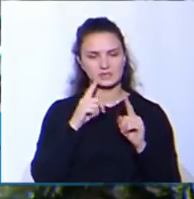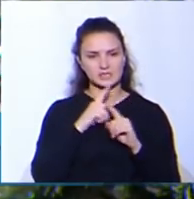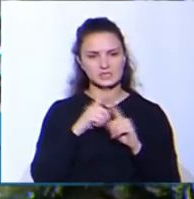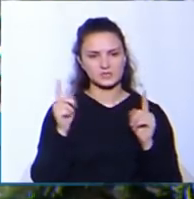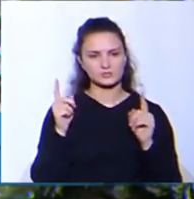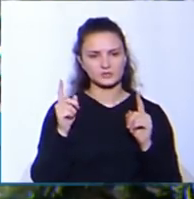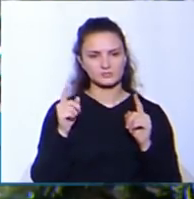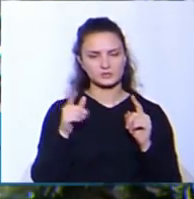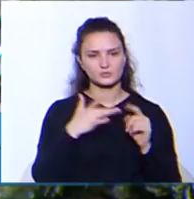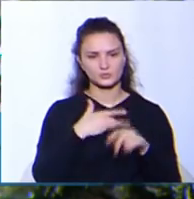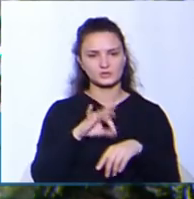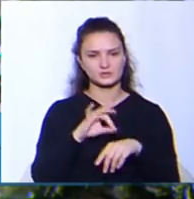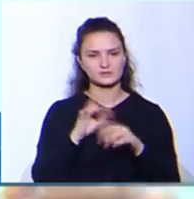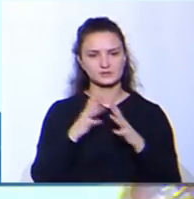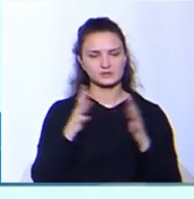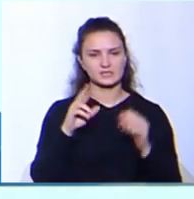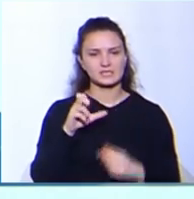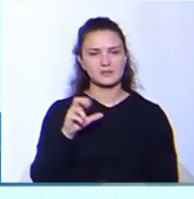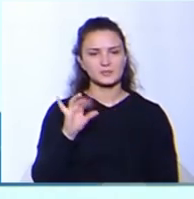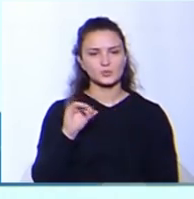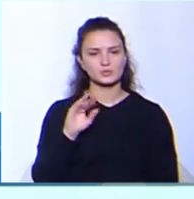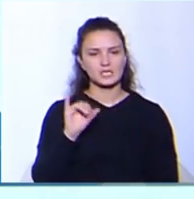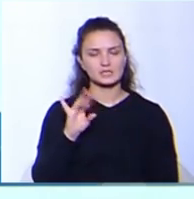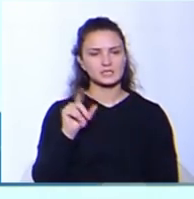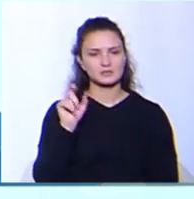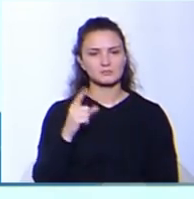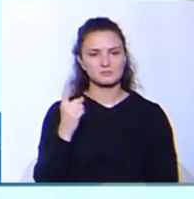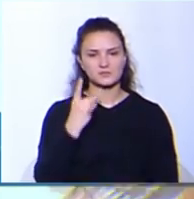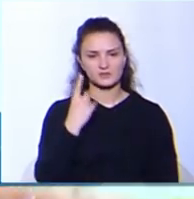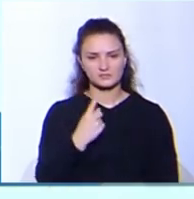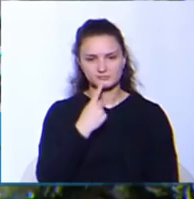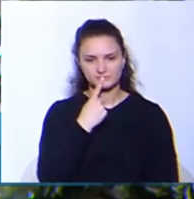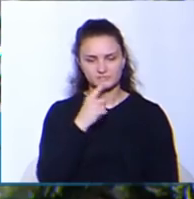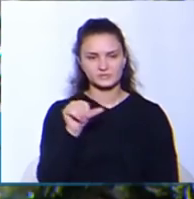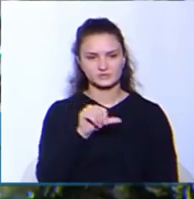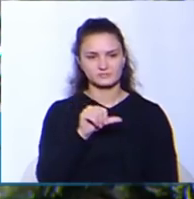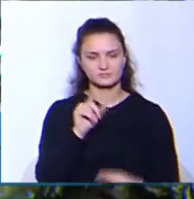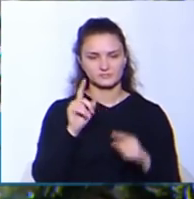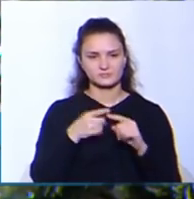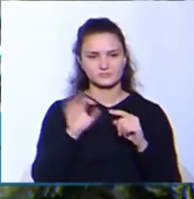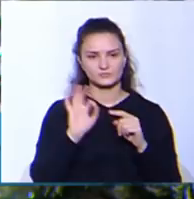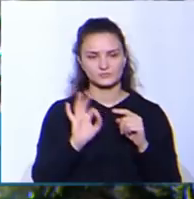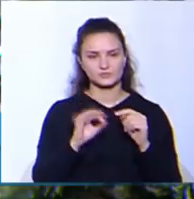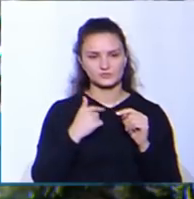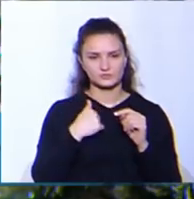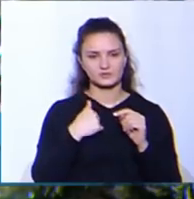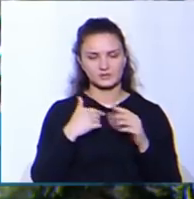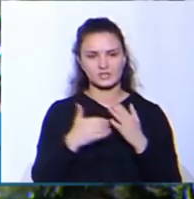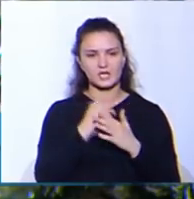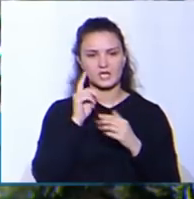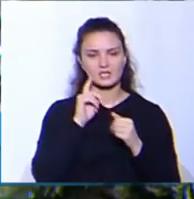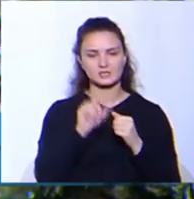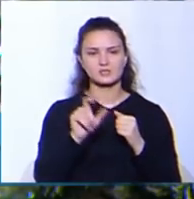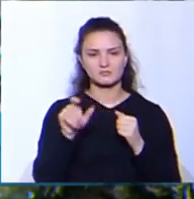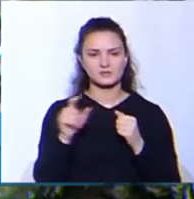განსაკუთრებით დიდი გულისკივილი დებიუტანტებზე, ადამიანები რომლებიც პირველად სინჯავენ. და ეს არის ხშირ შემთხვევაში სწორედ ჩვენი გენოფონდი, ანუ